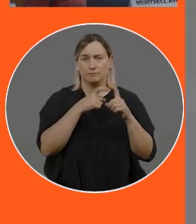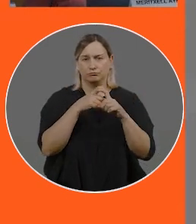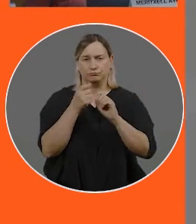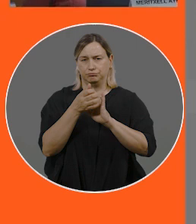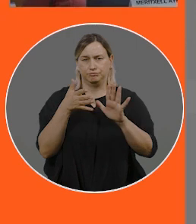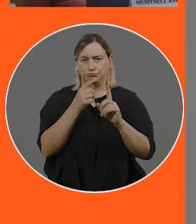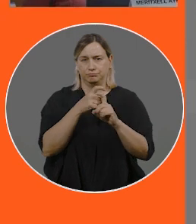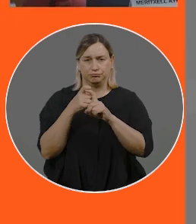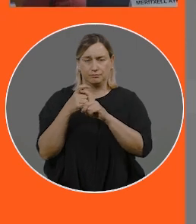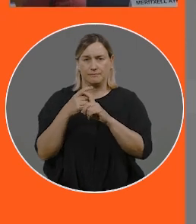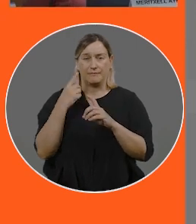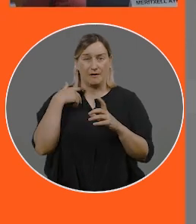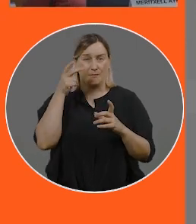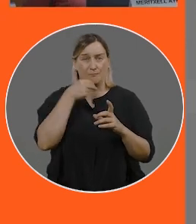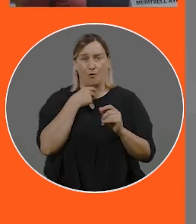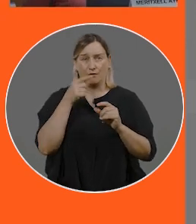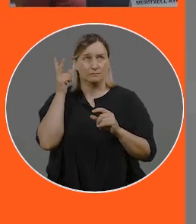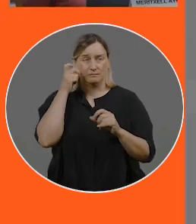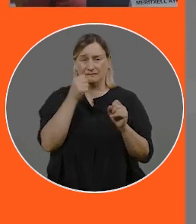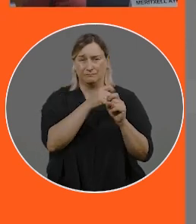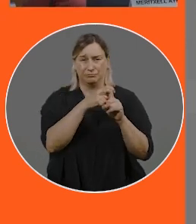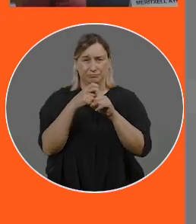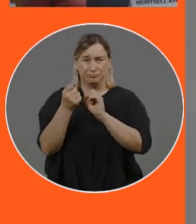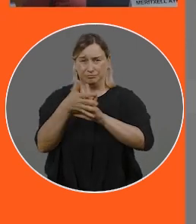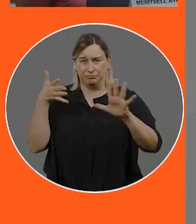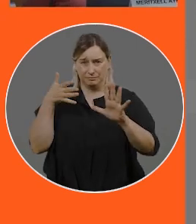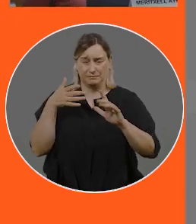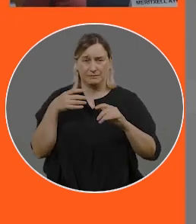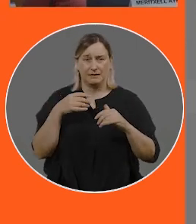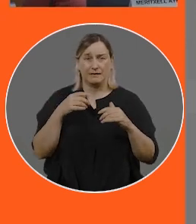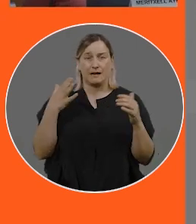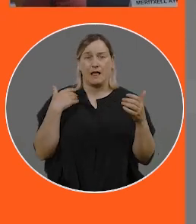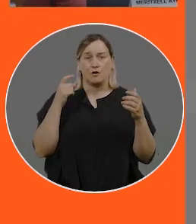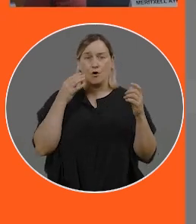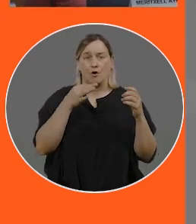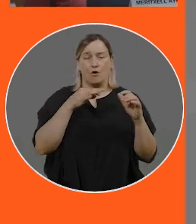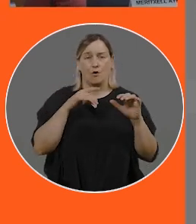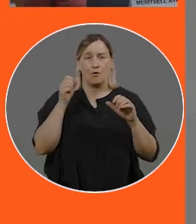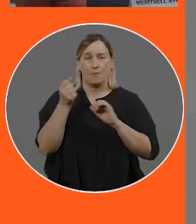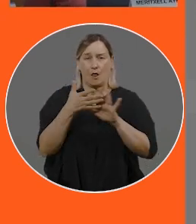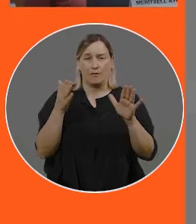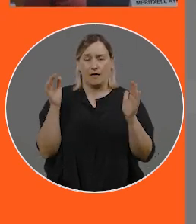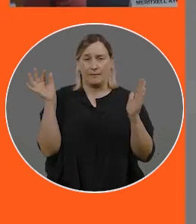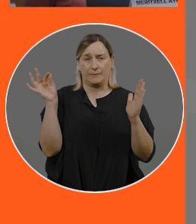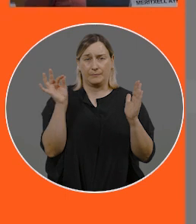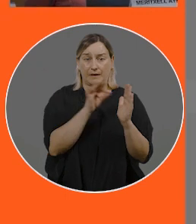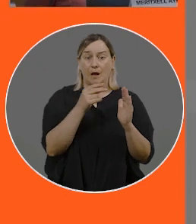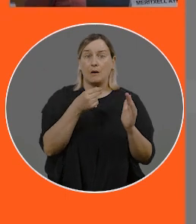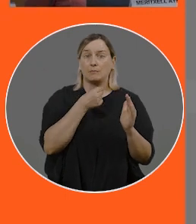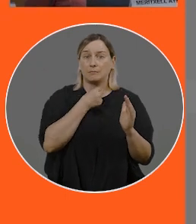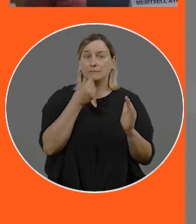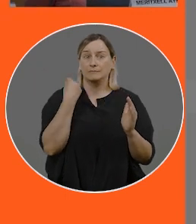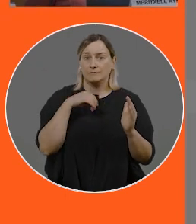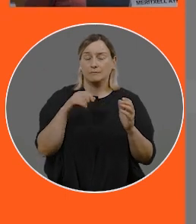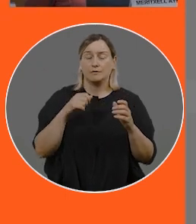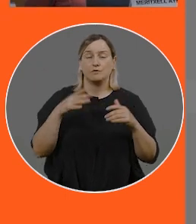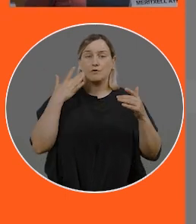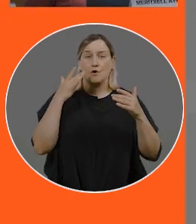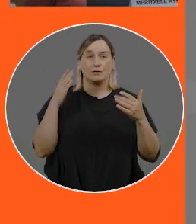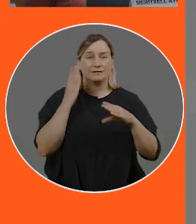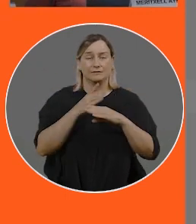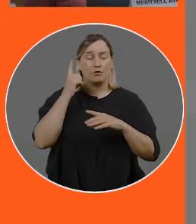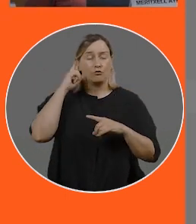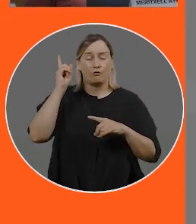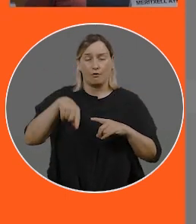que esteu sentint ara molt ràpida i que ara us la baixaré de velocitat, és la veu que jo sento tot el dia